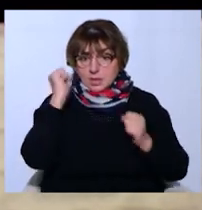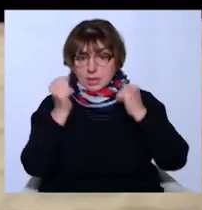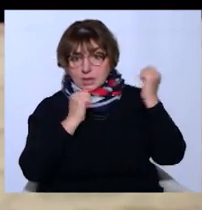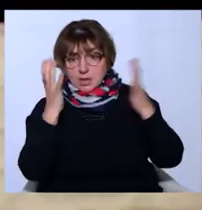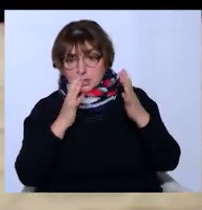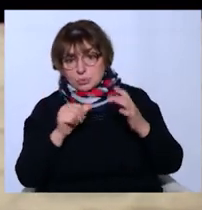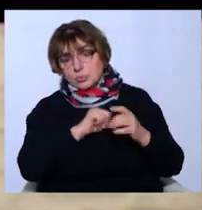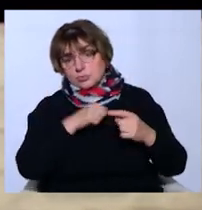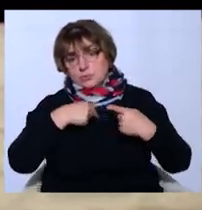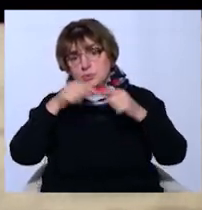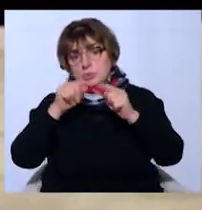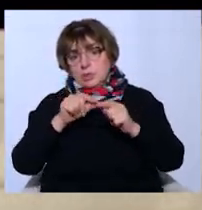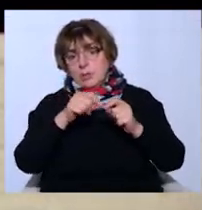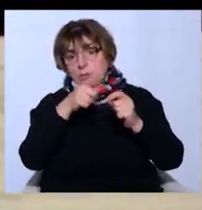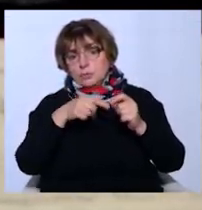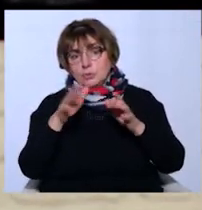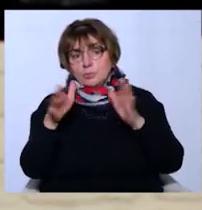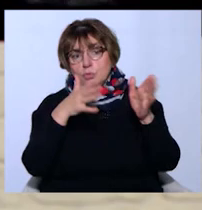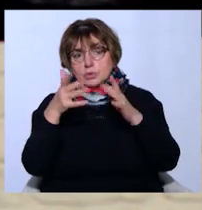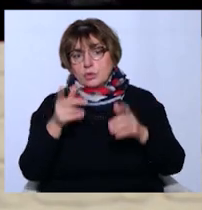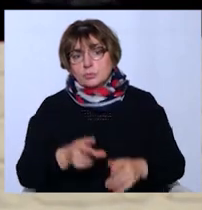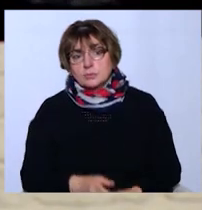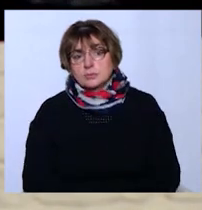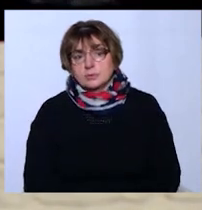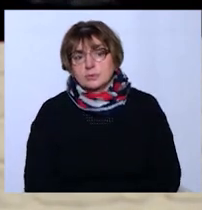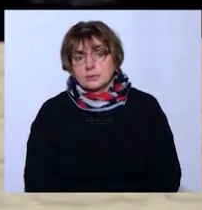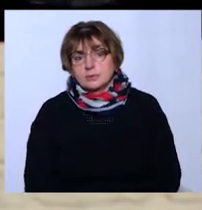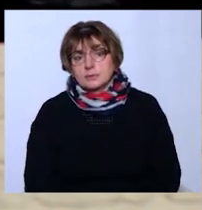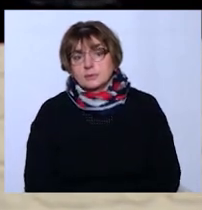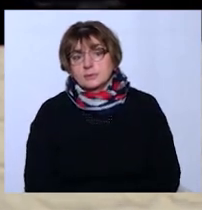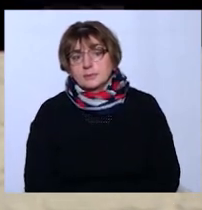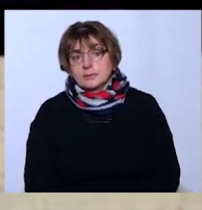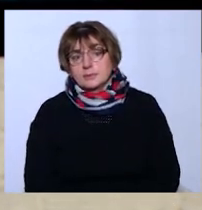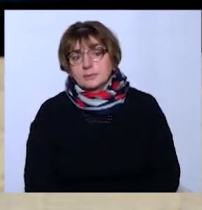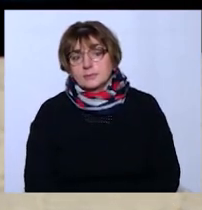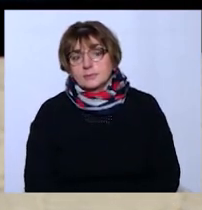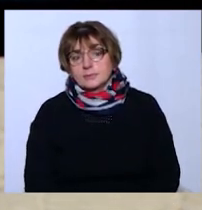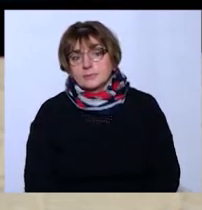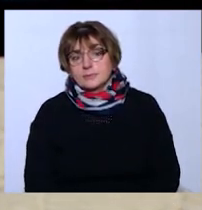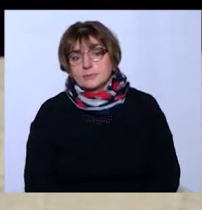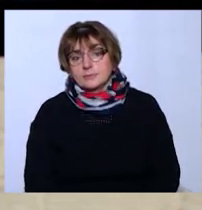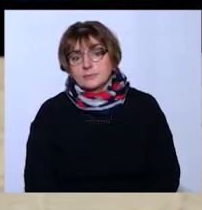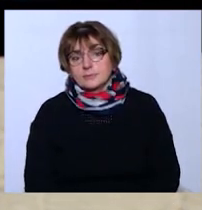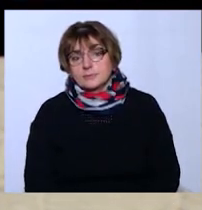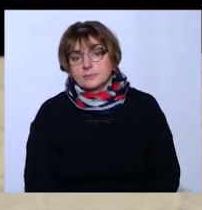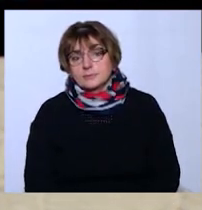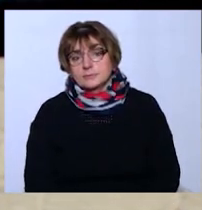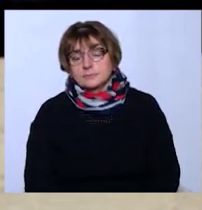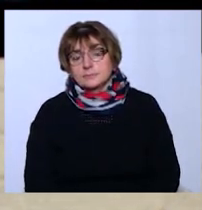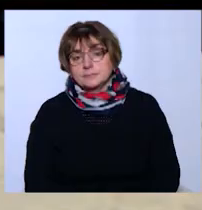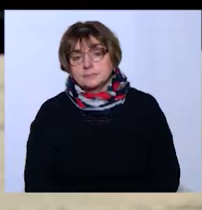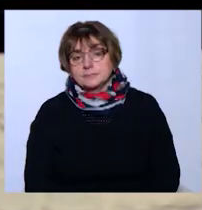თუ თავისით მოძრაობს? ნავი უნდა აქ უნდა გავაკეთოთ ნავი მაპატიეთ